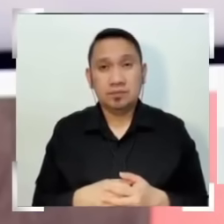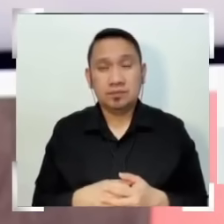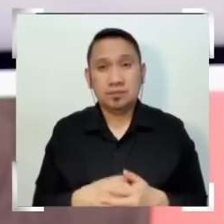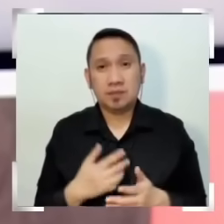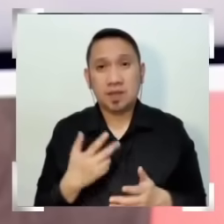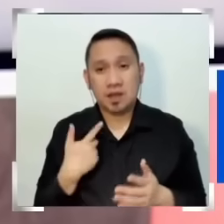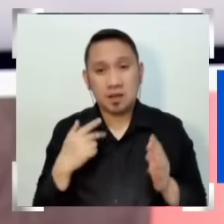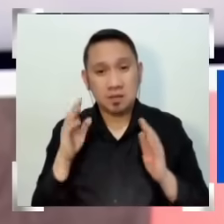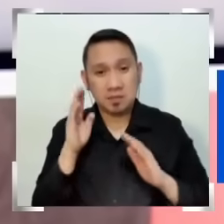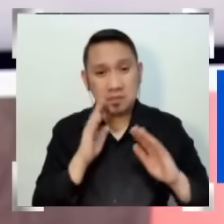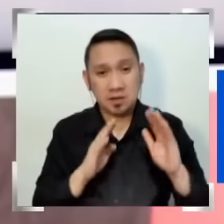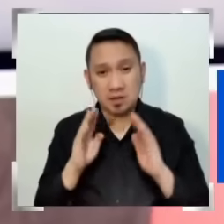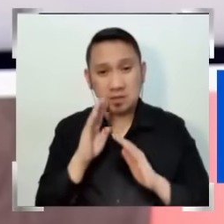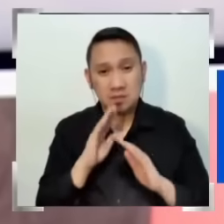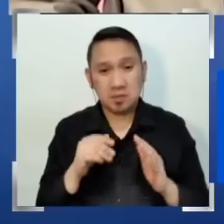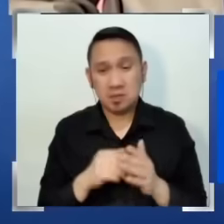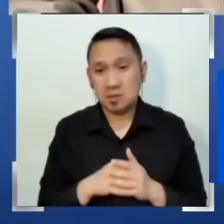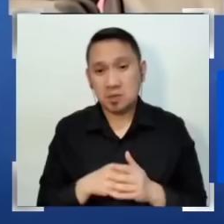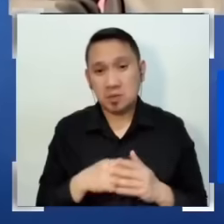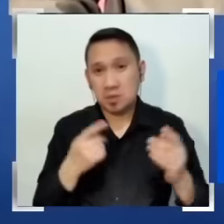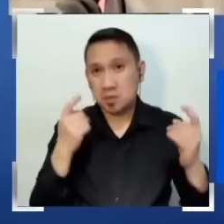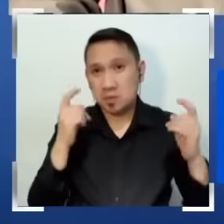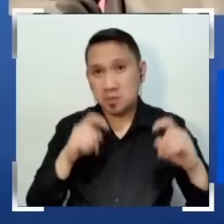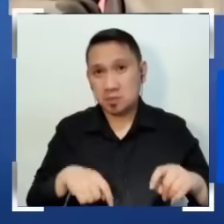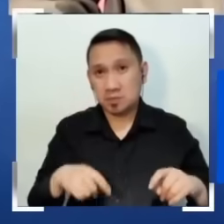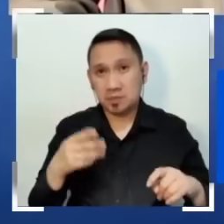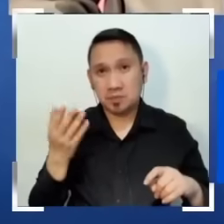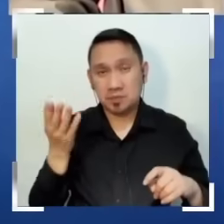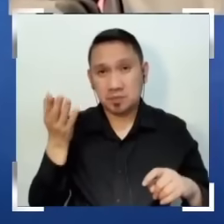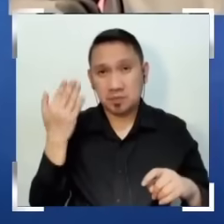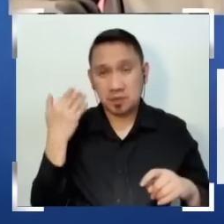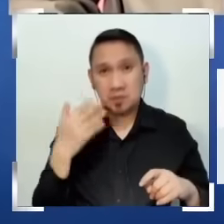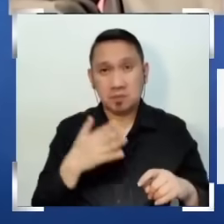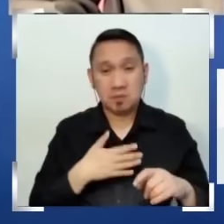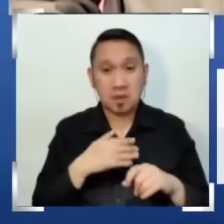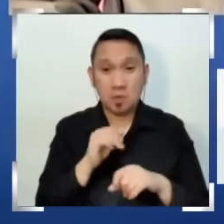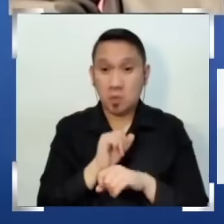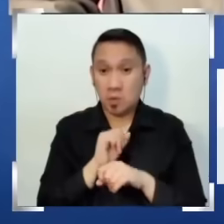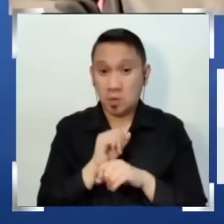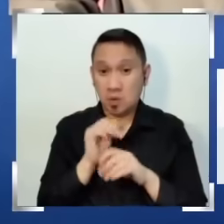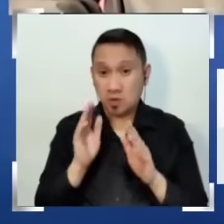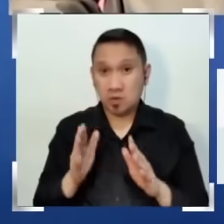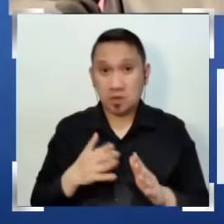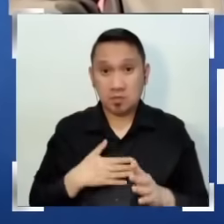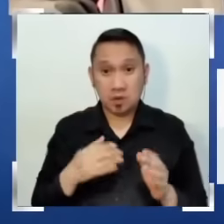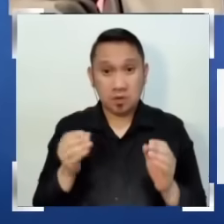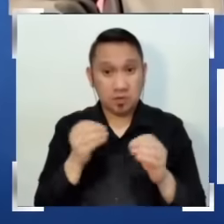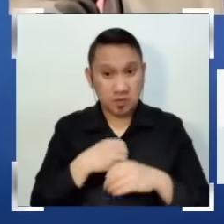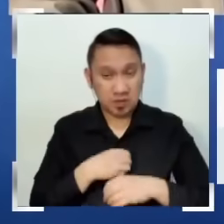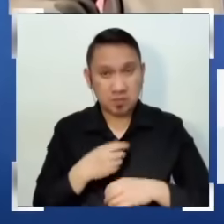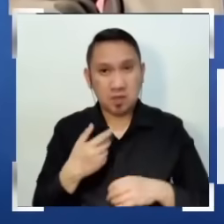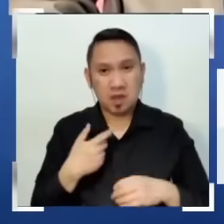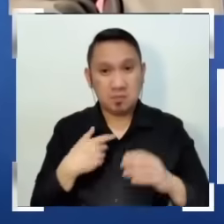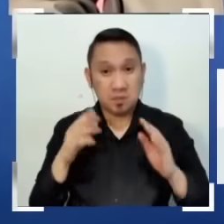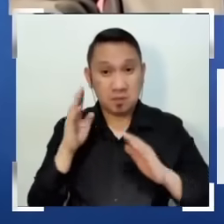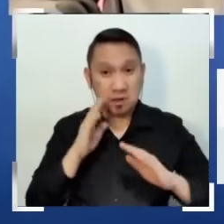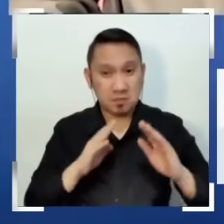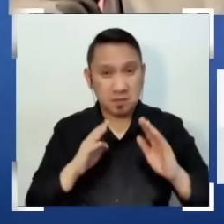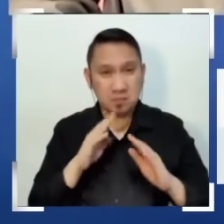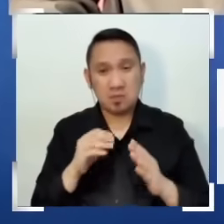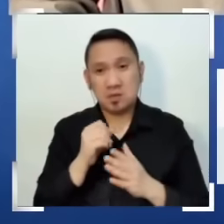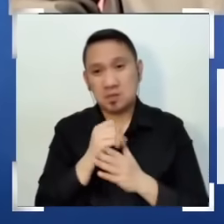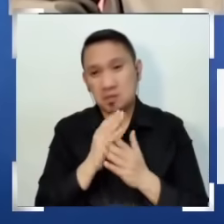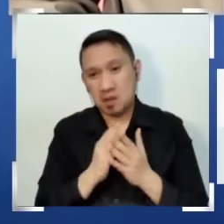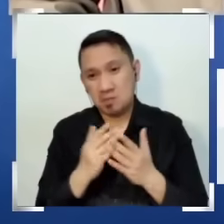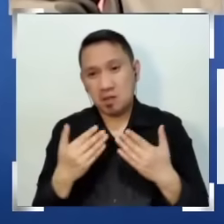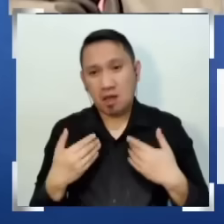hindi ho sila magkaintindihan noong mga empleyado ho sa aking opisina. Madalas ho may sigalutan,